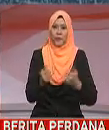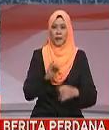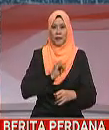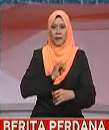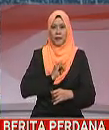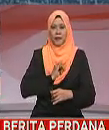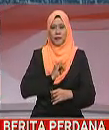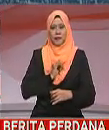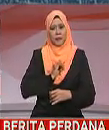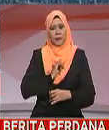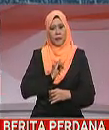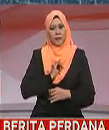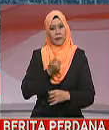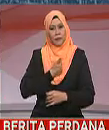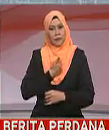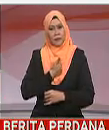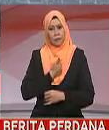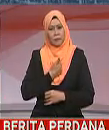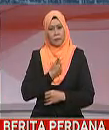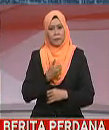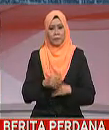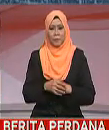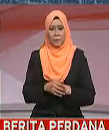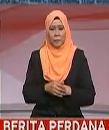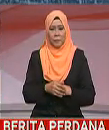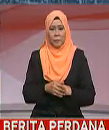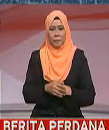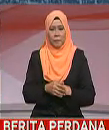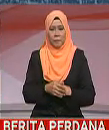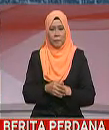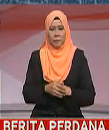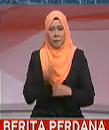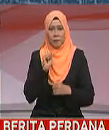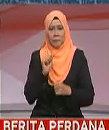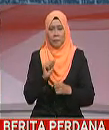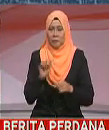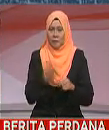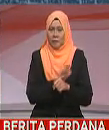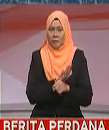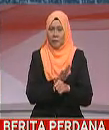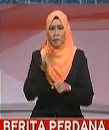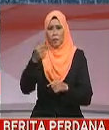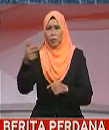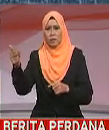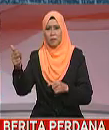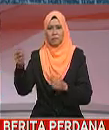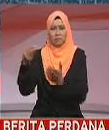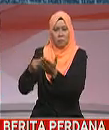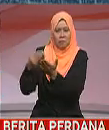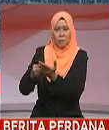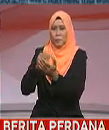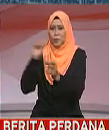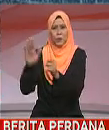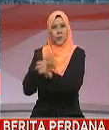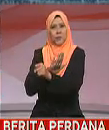nekat sendiri buat mencari nafkah buat keluarga saya. Tak cukup. Di Indonesia tak cukup.